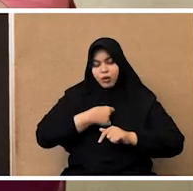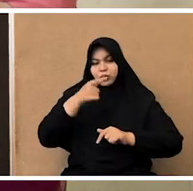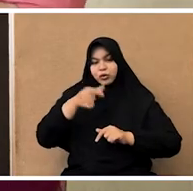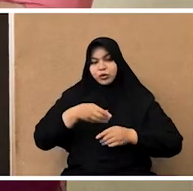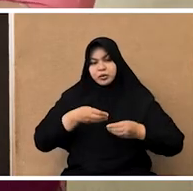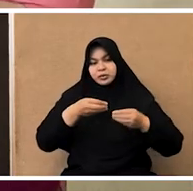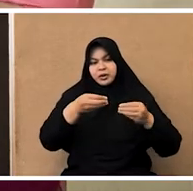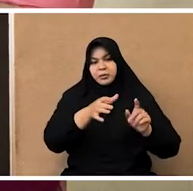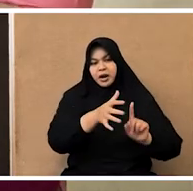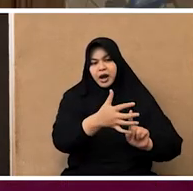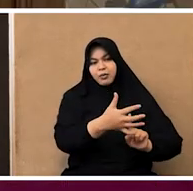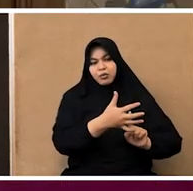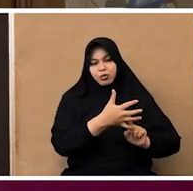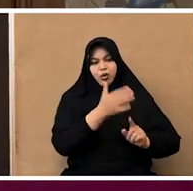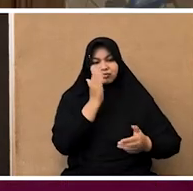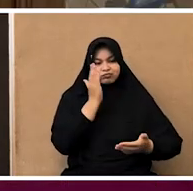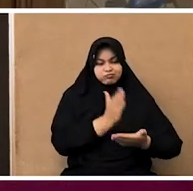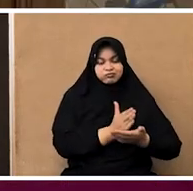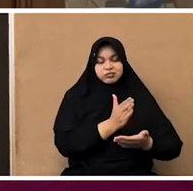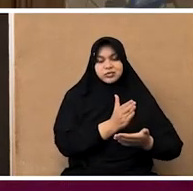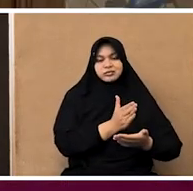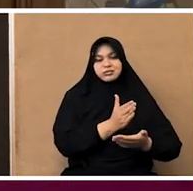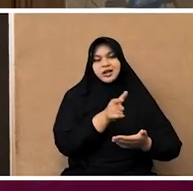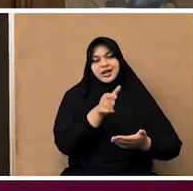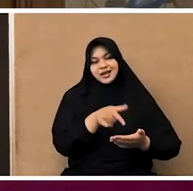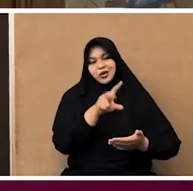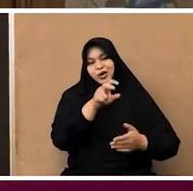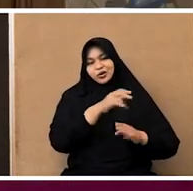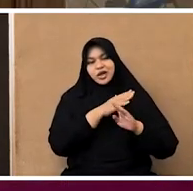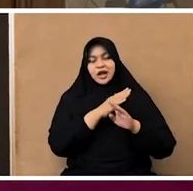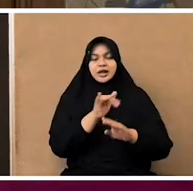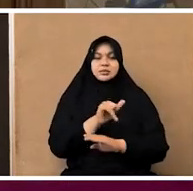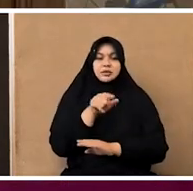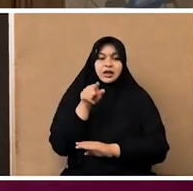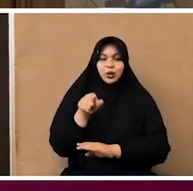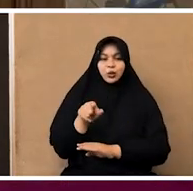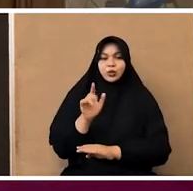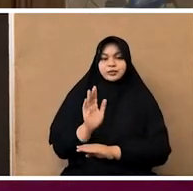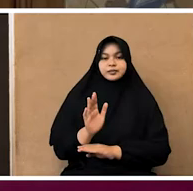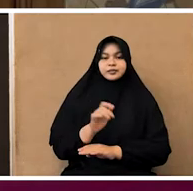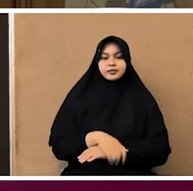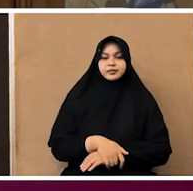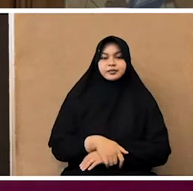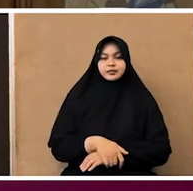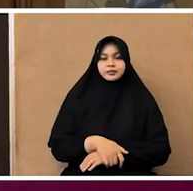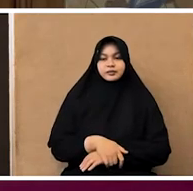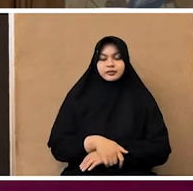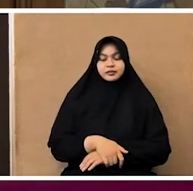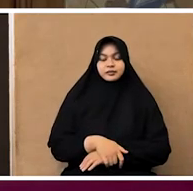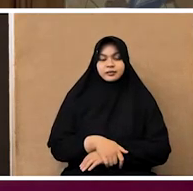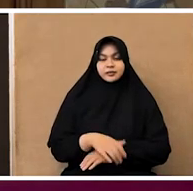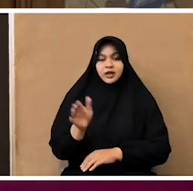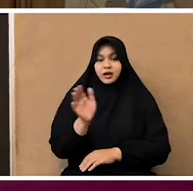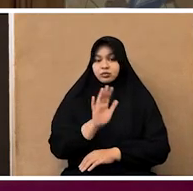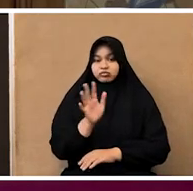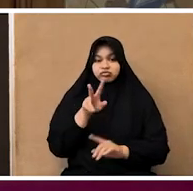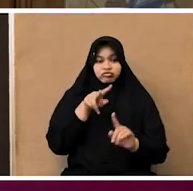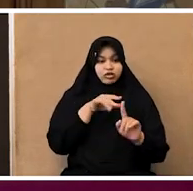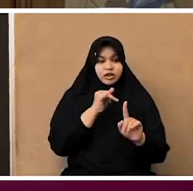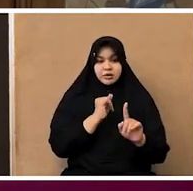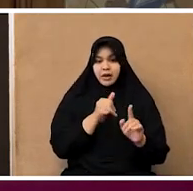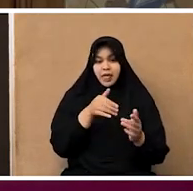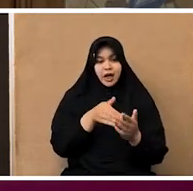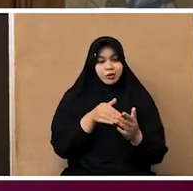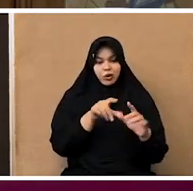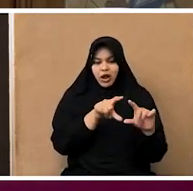Pengampuan kepada eee seseorang gitu nah ini yang perlu dihindari itu yang seperti itu bahwa bukan bukan stigma lagi